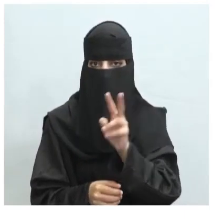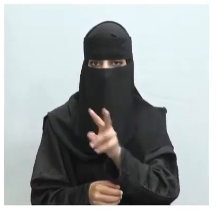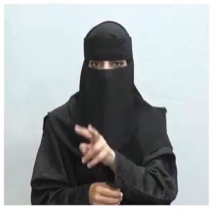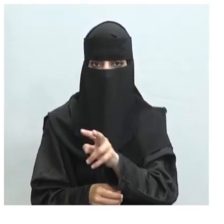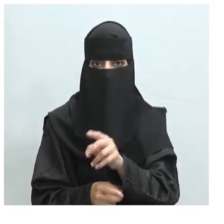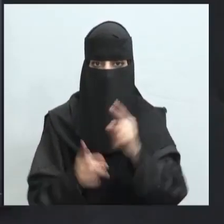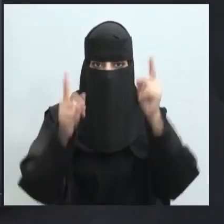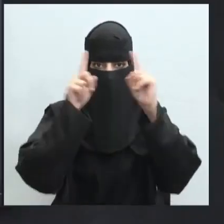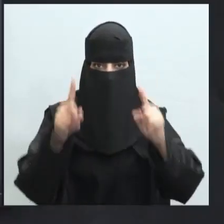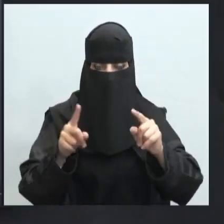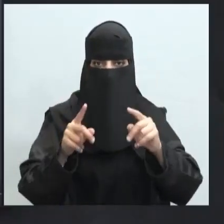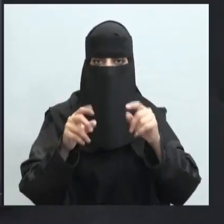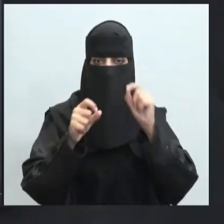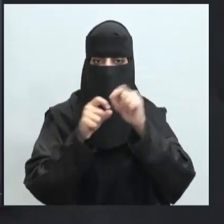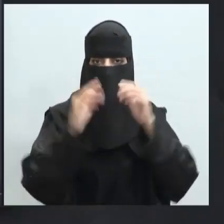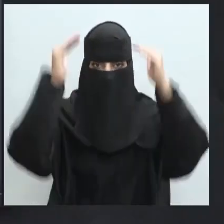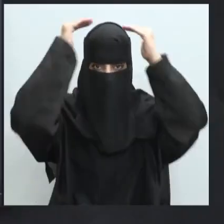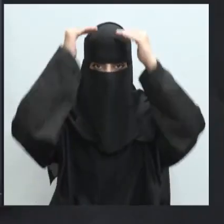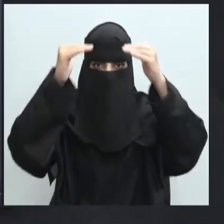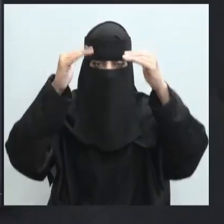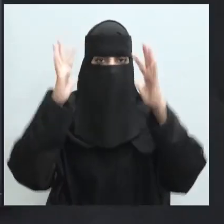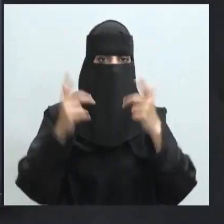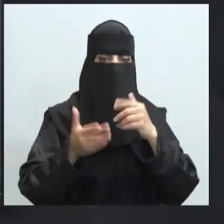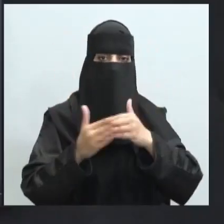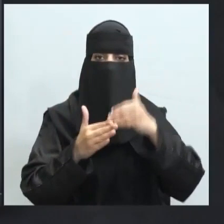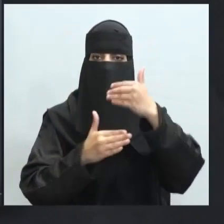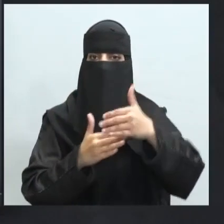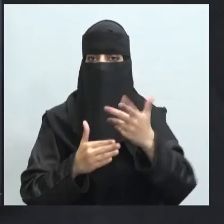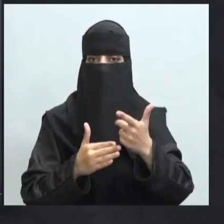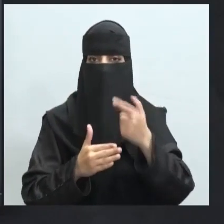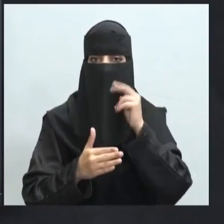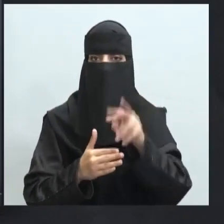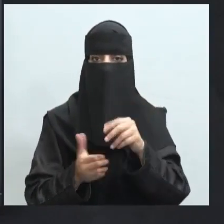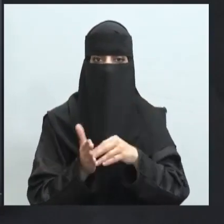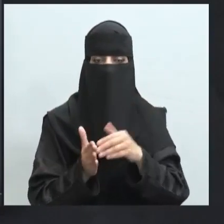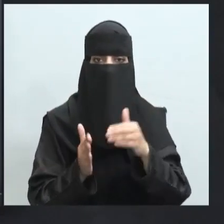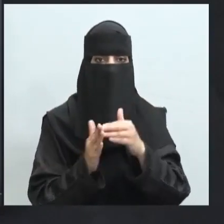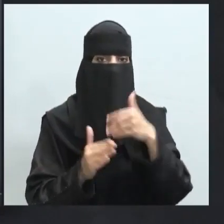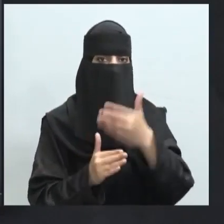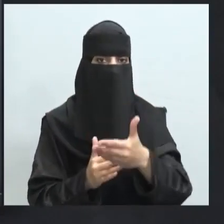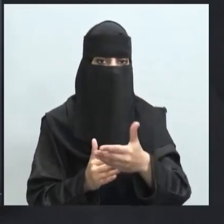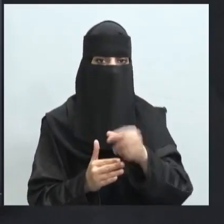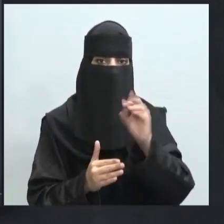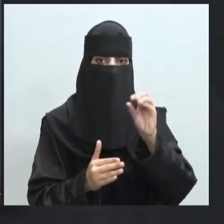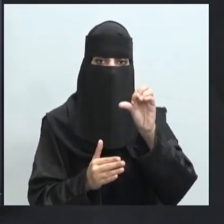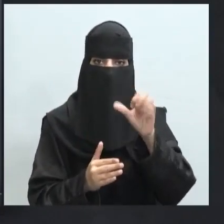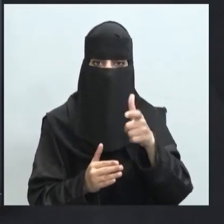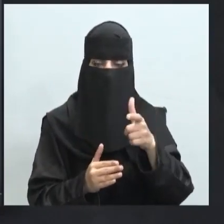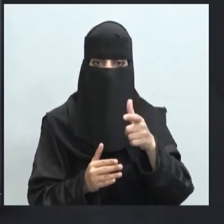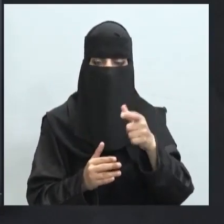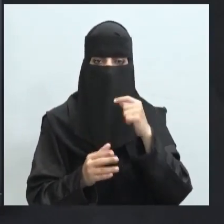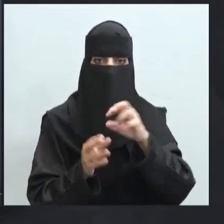البرق في السماء ما هو نتيجه ذلك نتيجه ذلك عزيزي الطالب وعزيزه الطالبه هو عمليه